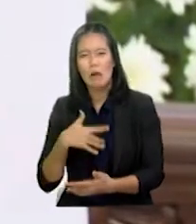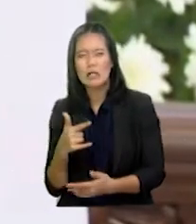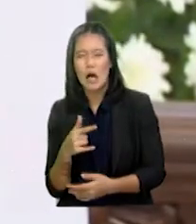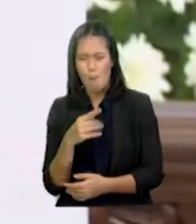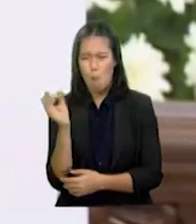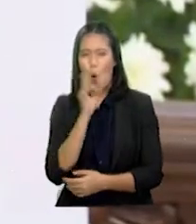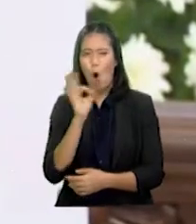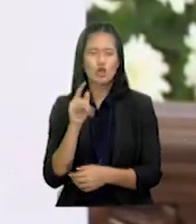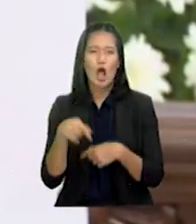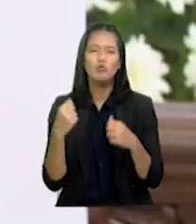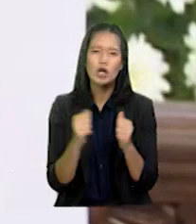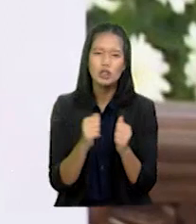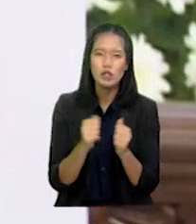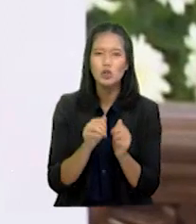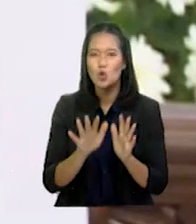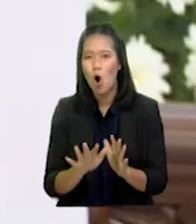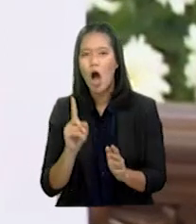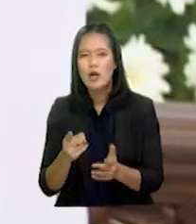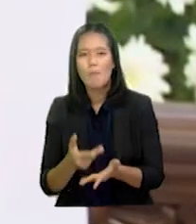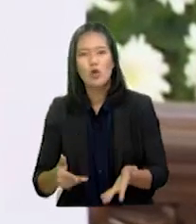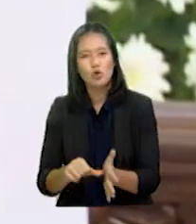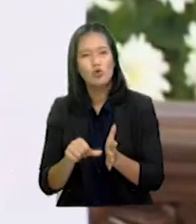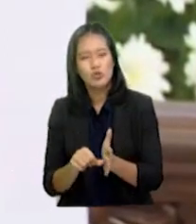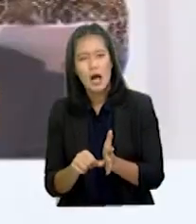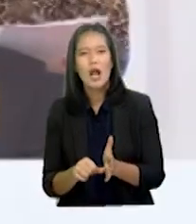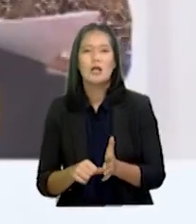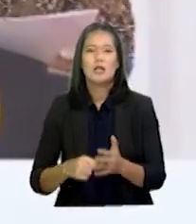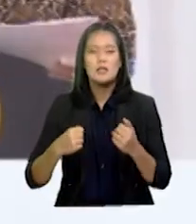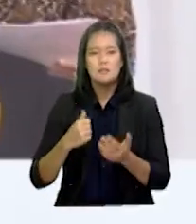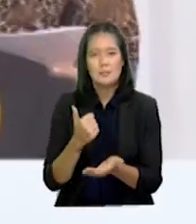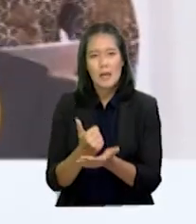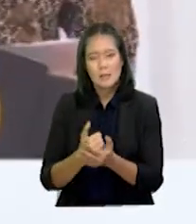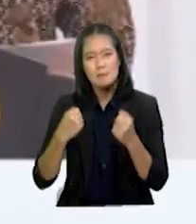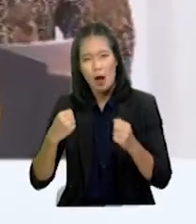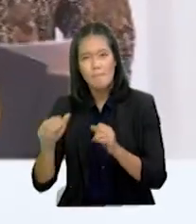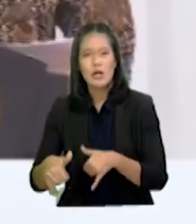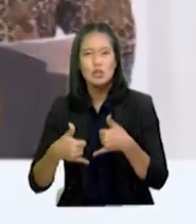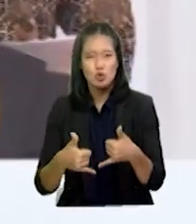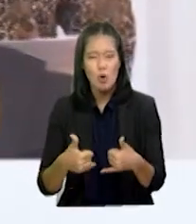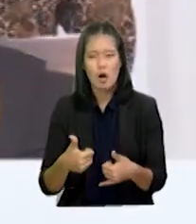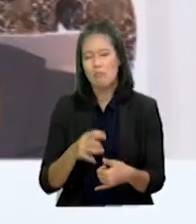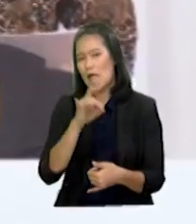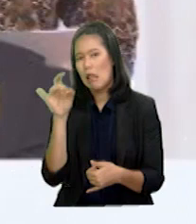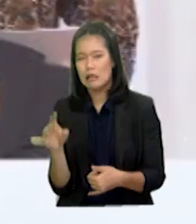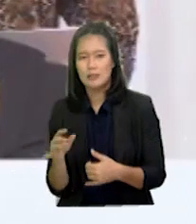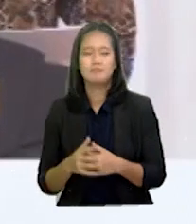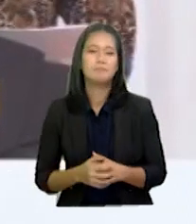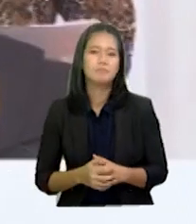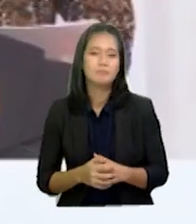rehabilitasi fisik, bantuan sosial, jaminan kesehatan, beasiswa, serta kepentingan korban lainnya.